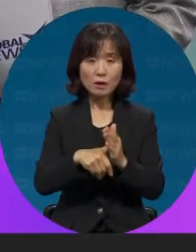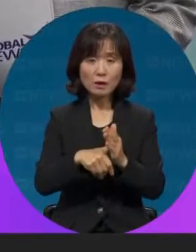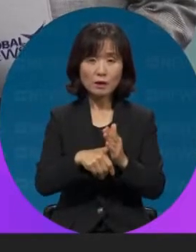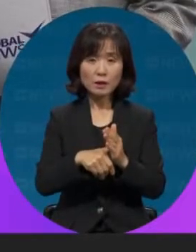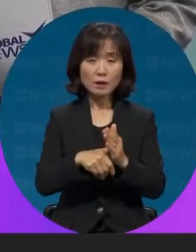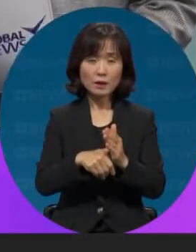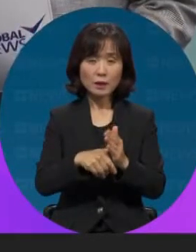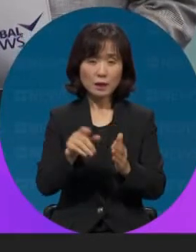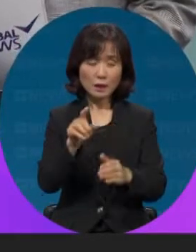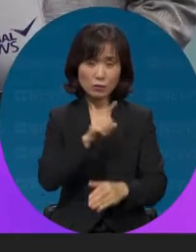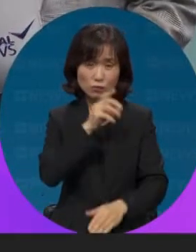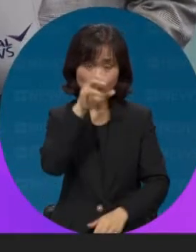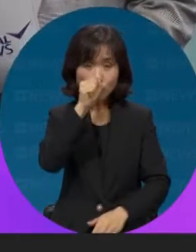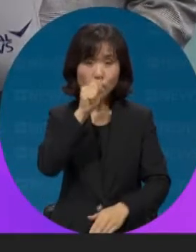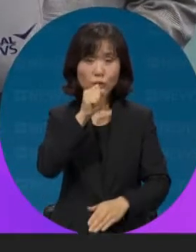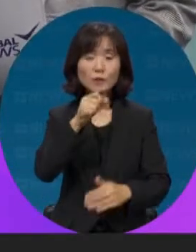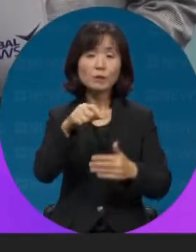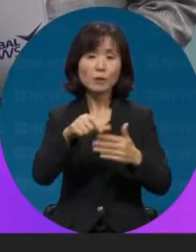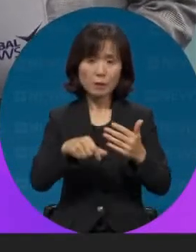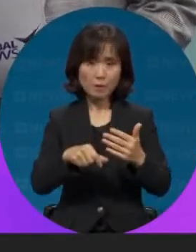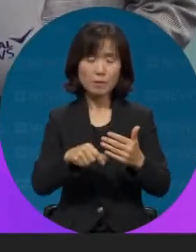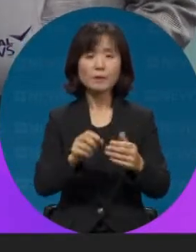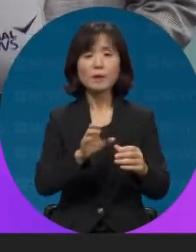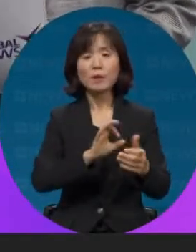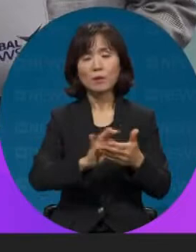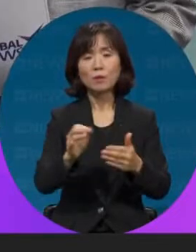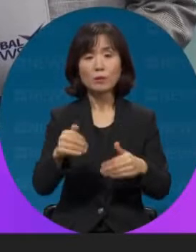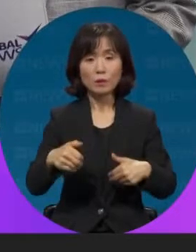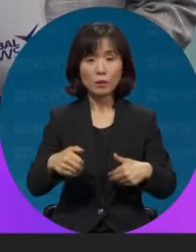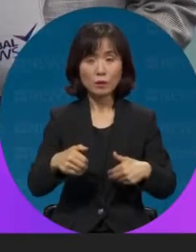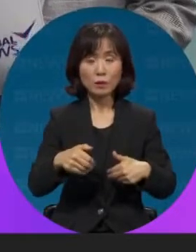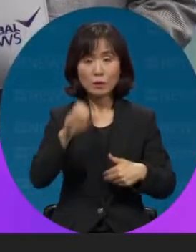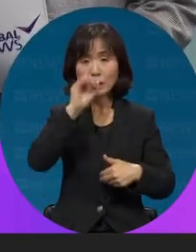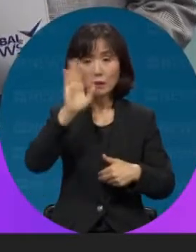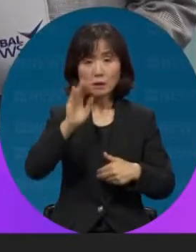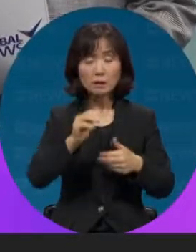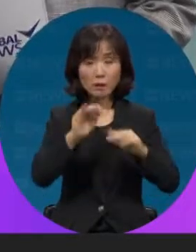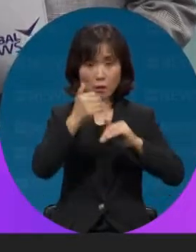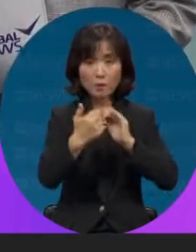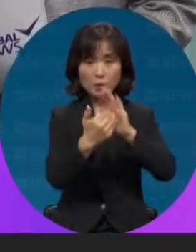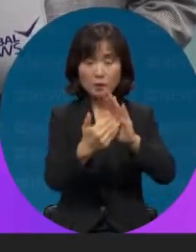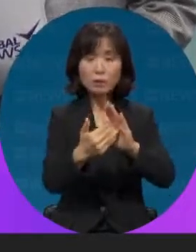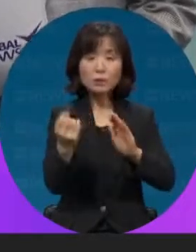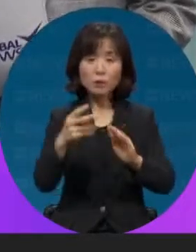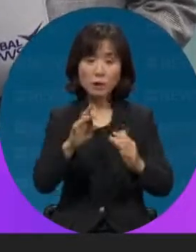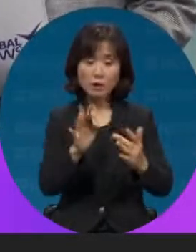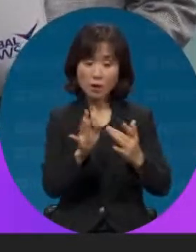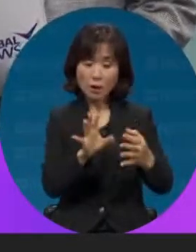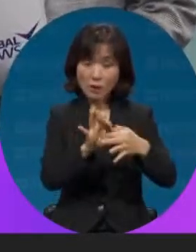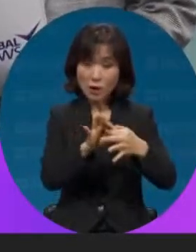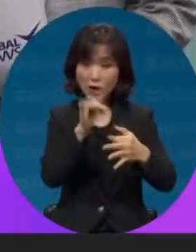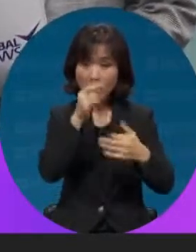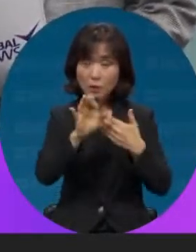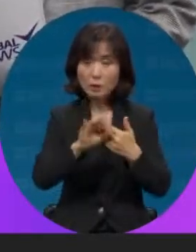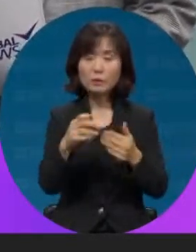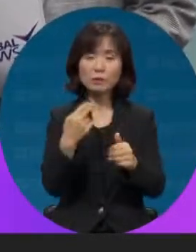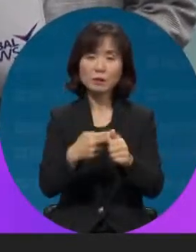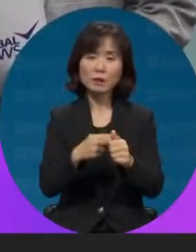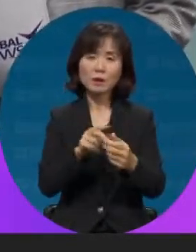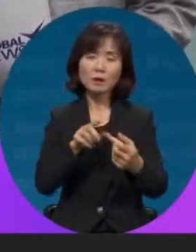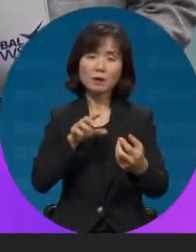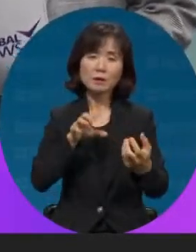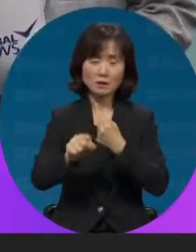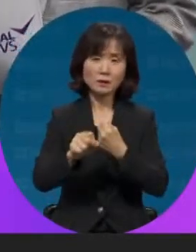수준 필터링을 적용해야 한다 며 부적절한 내용의 차단하는 것 뿐 아니라 이런 접속이 발견됐을 때 교사들에게 즉시